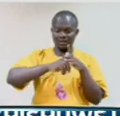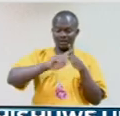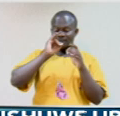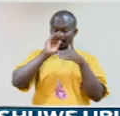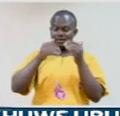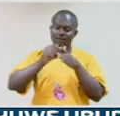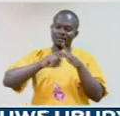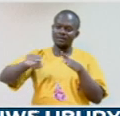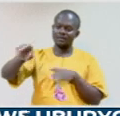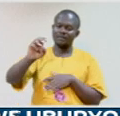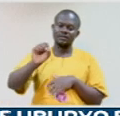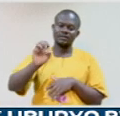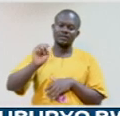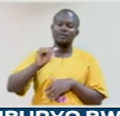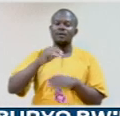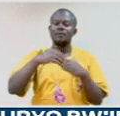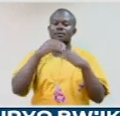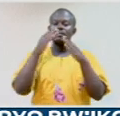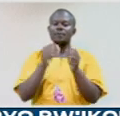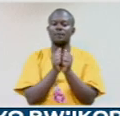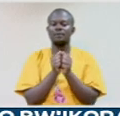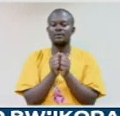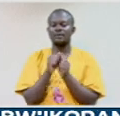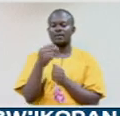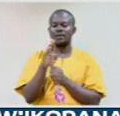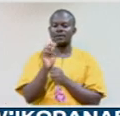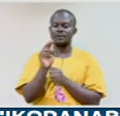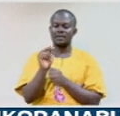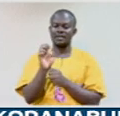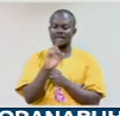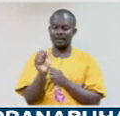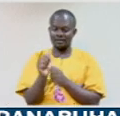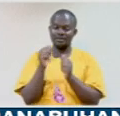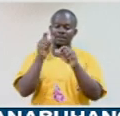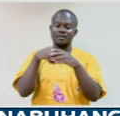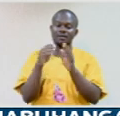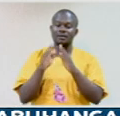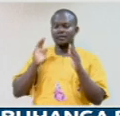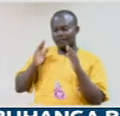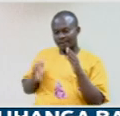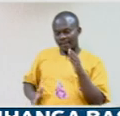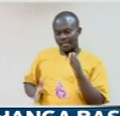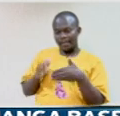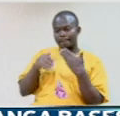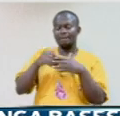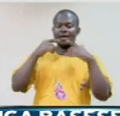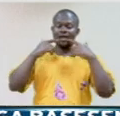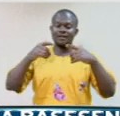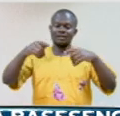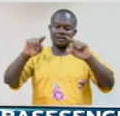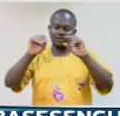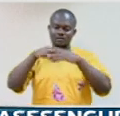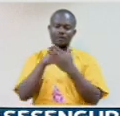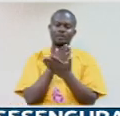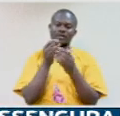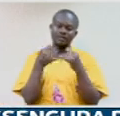kuri paruwasi ya Simbi biyobowe na burugumese Habineza Jean Marie Vianney bigeze mu mujyi wa Butare rero hatangazwa mu byukuri